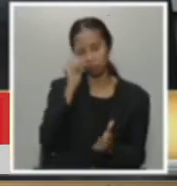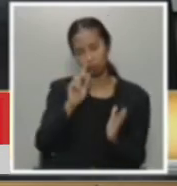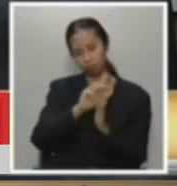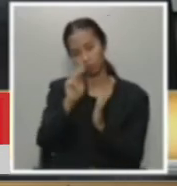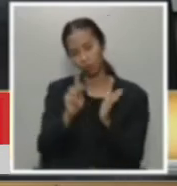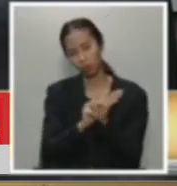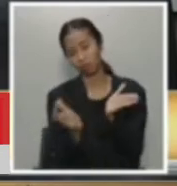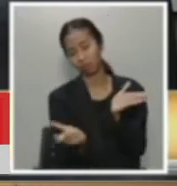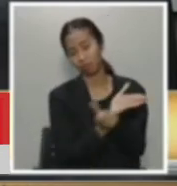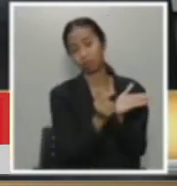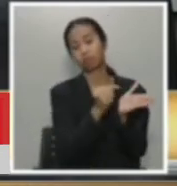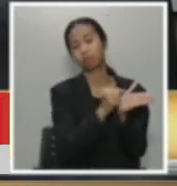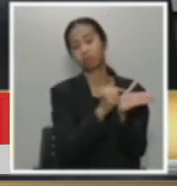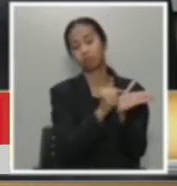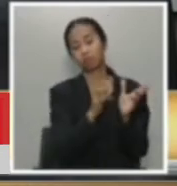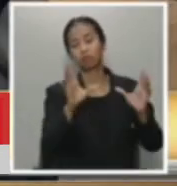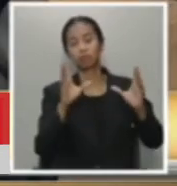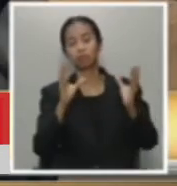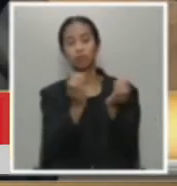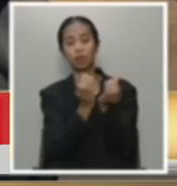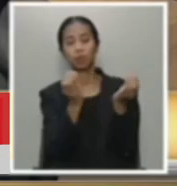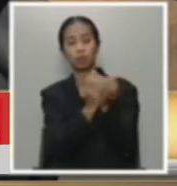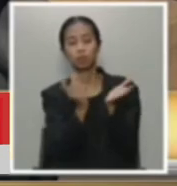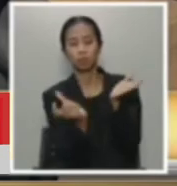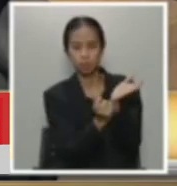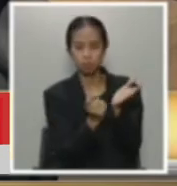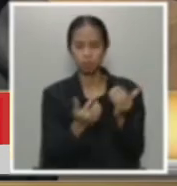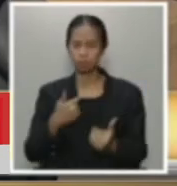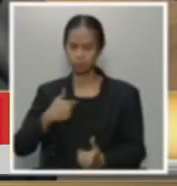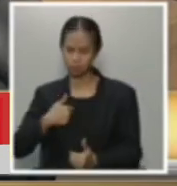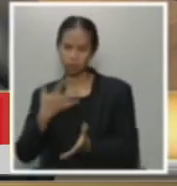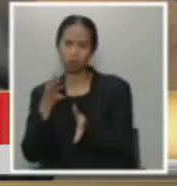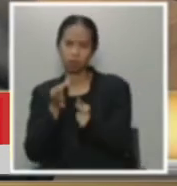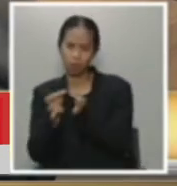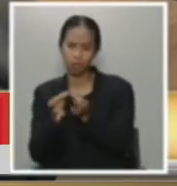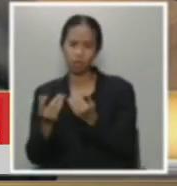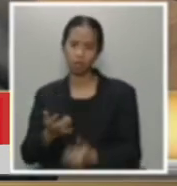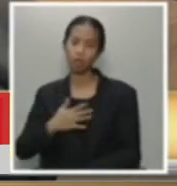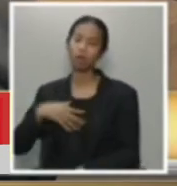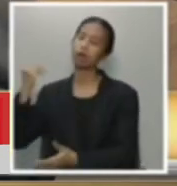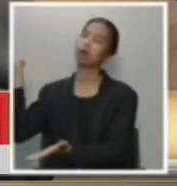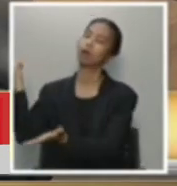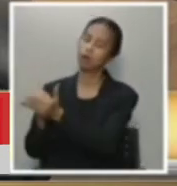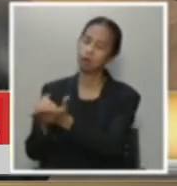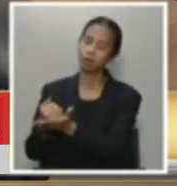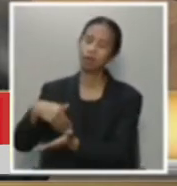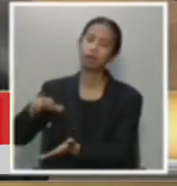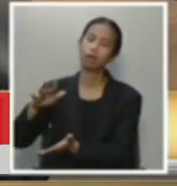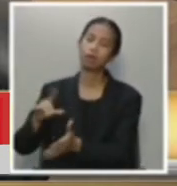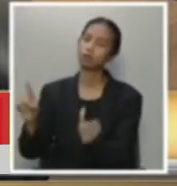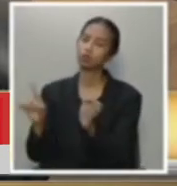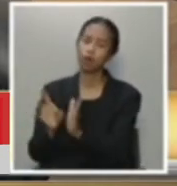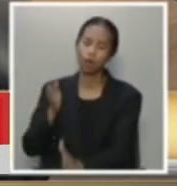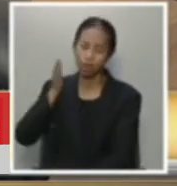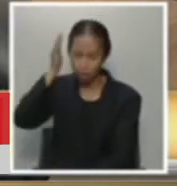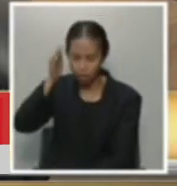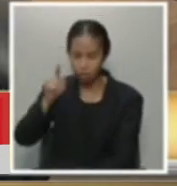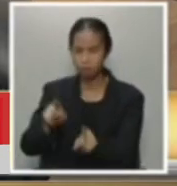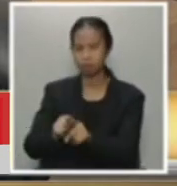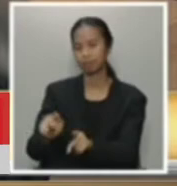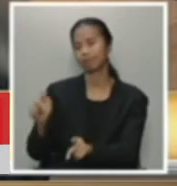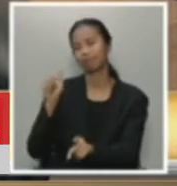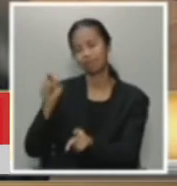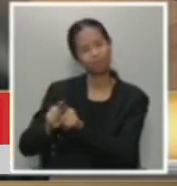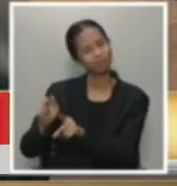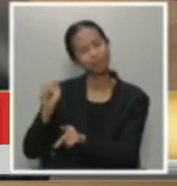านี้รัฐธรรมนูญมันบอกอย่างนี้ท่านก็ต้องมาชี้แจงอย่างนี้พวกผมก็ประทับตาเปี้ยงอย่างเงี้ยสุดท้ายก็เหมือนเดิมนะครับแต่สิ่งหนึ่